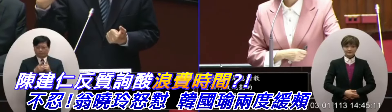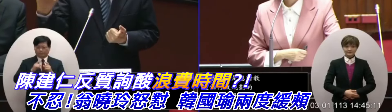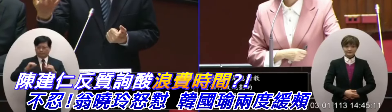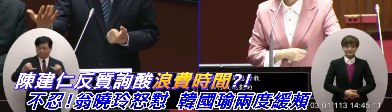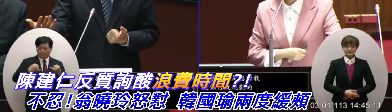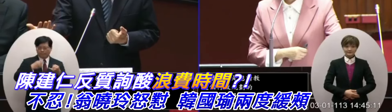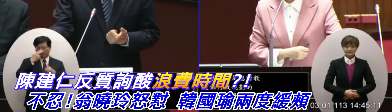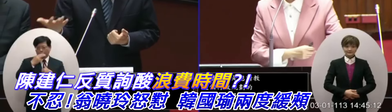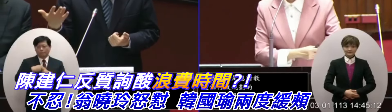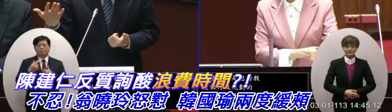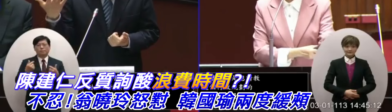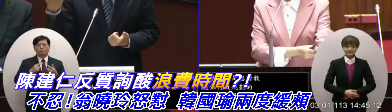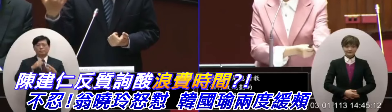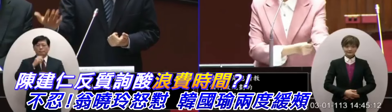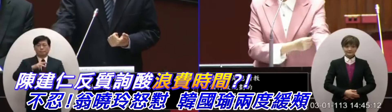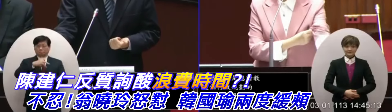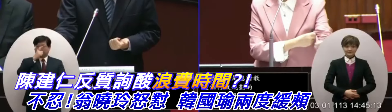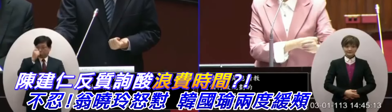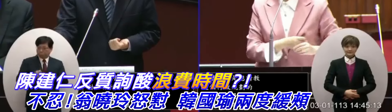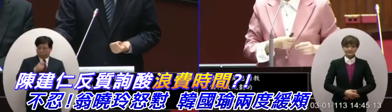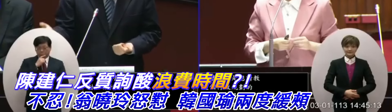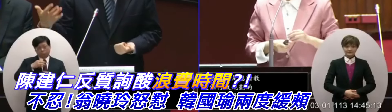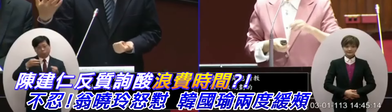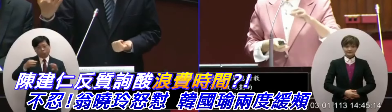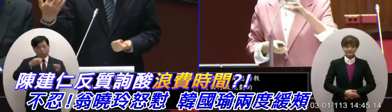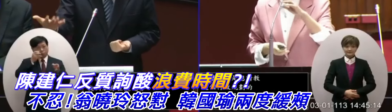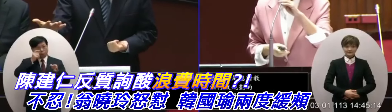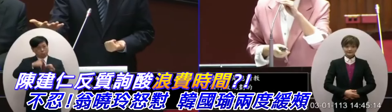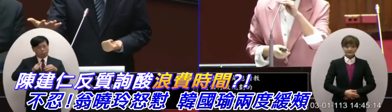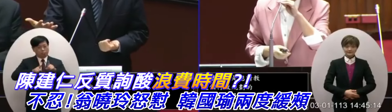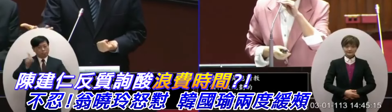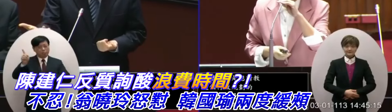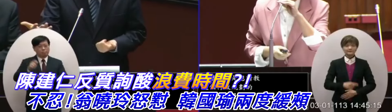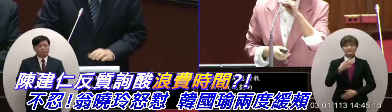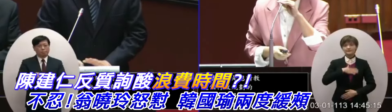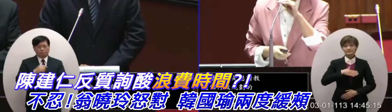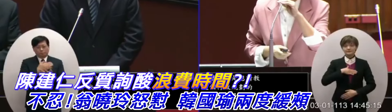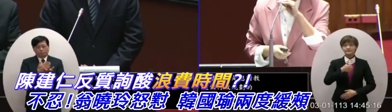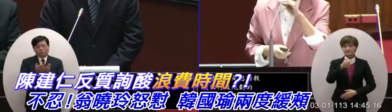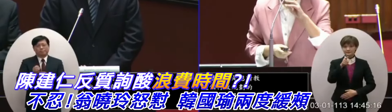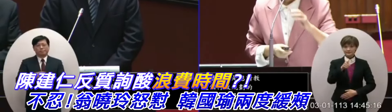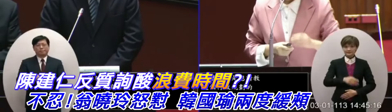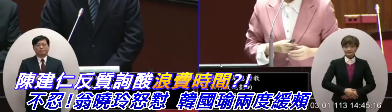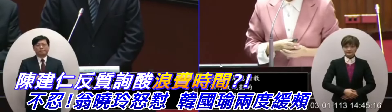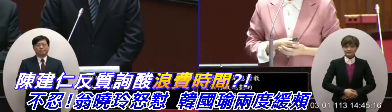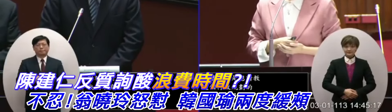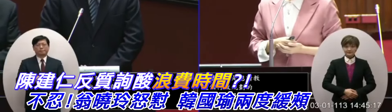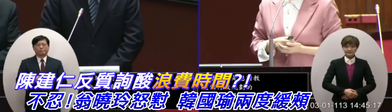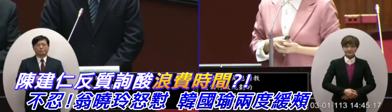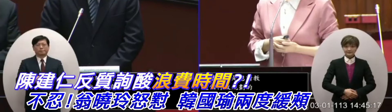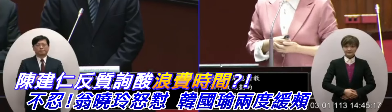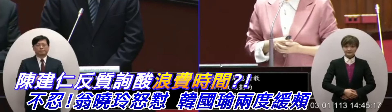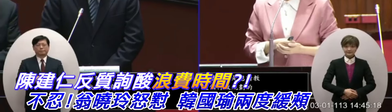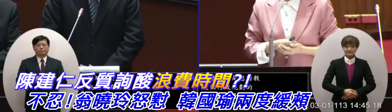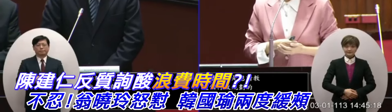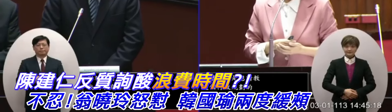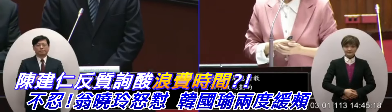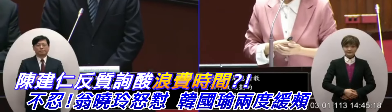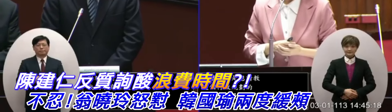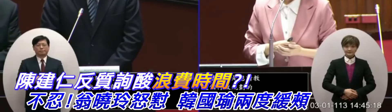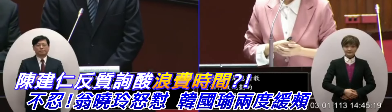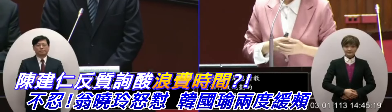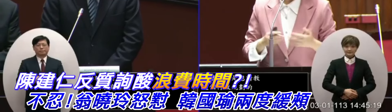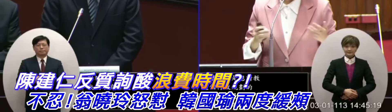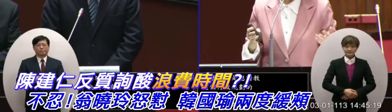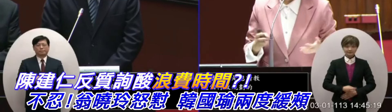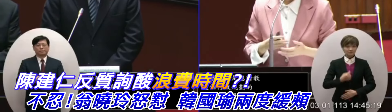括800亿的观光逆差，还有包括 等等。好的，了解了，谢谢您，谢谢您。 是， 我想这